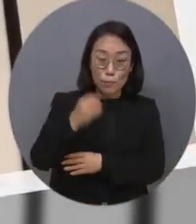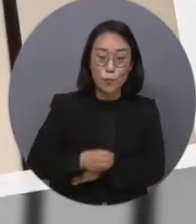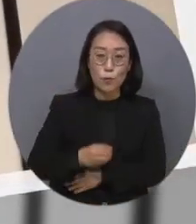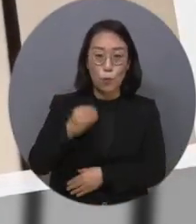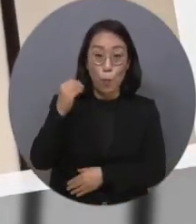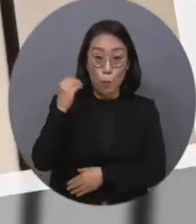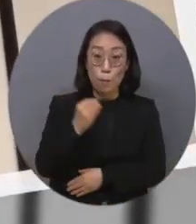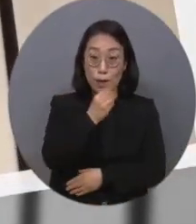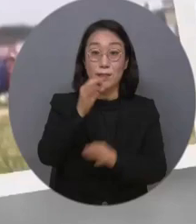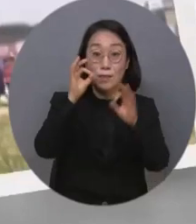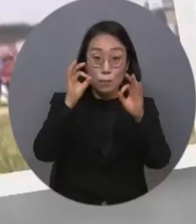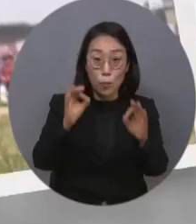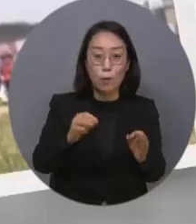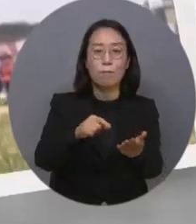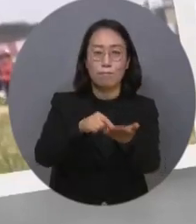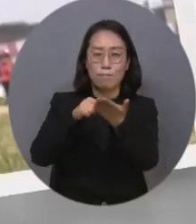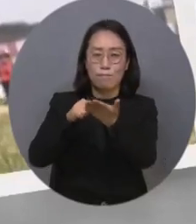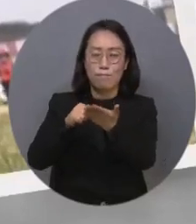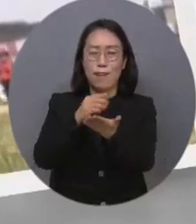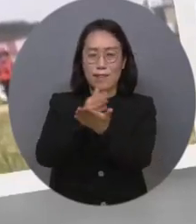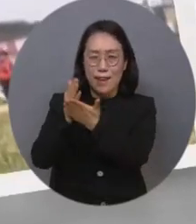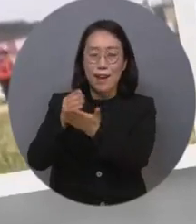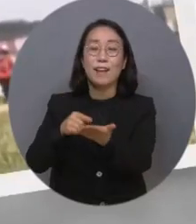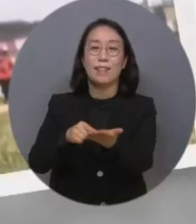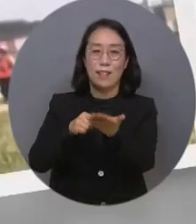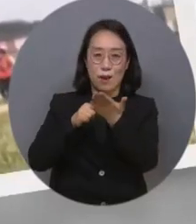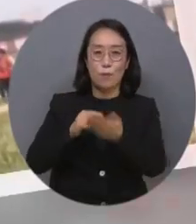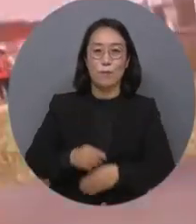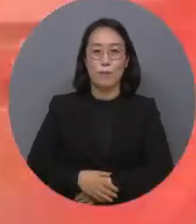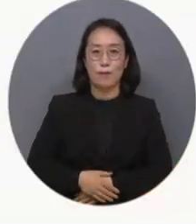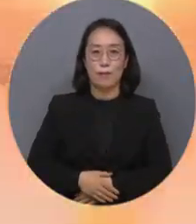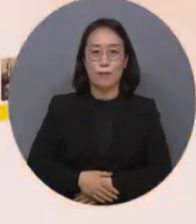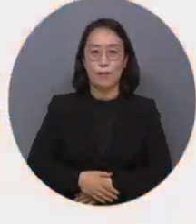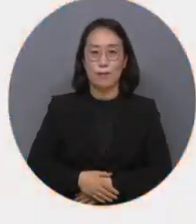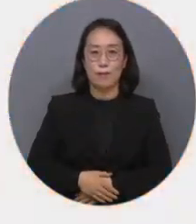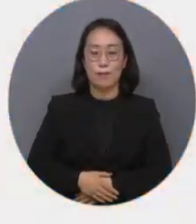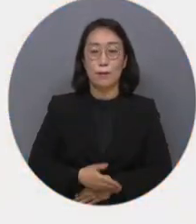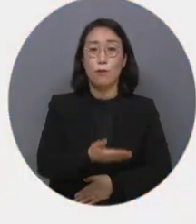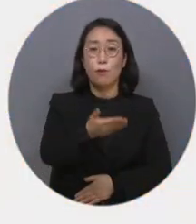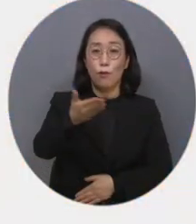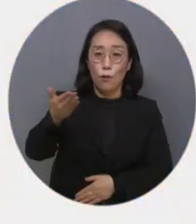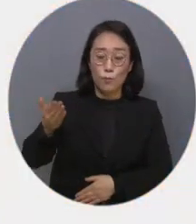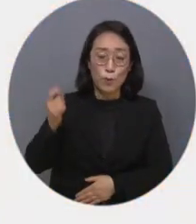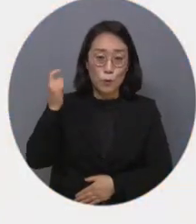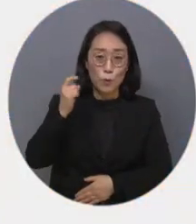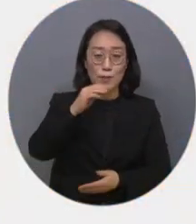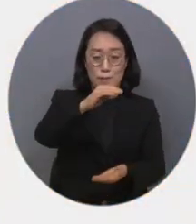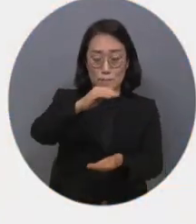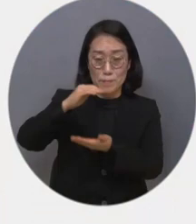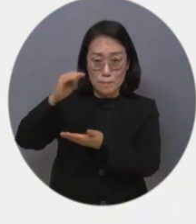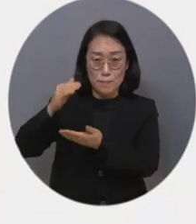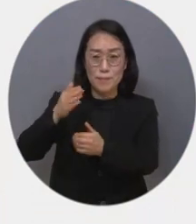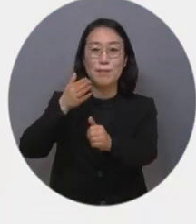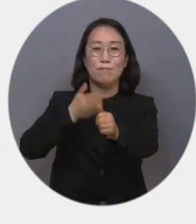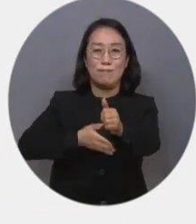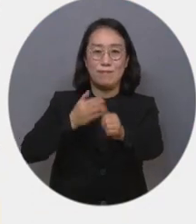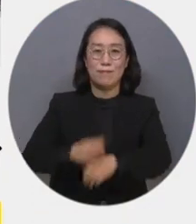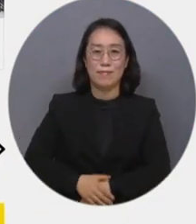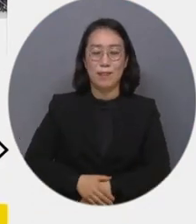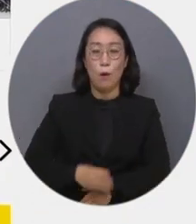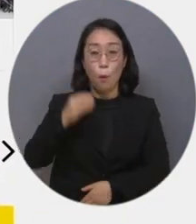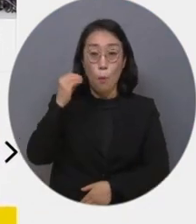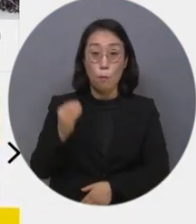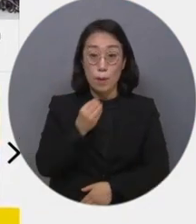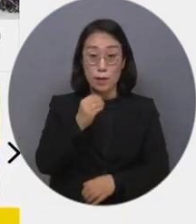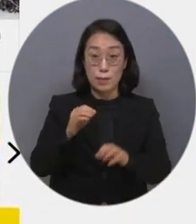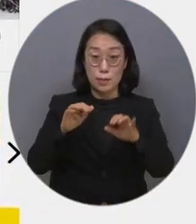뉴스 홈페이지를 통해 보다 다양한 소식을 접할 수 있습니다. 시청자 여러분의 제보를 기다립니다. 웰페어 뉴스